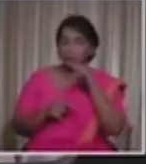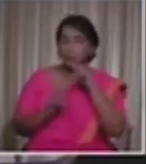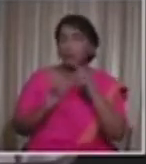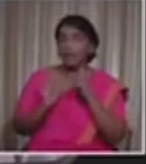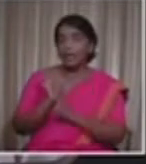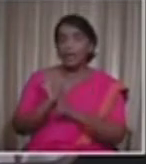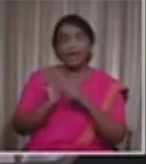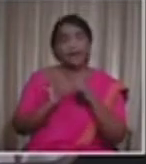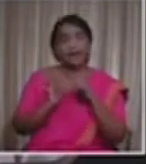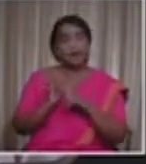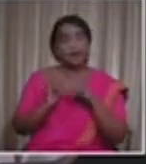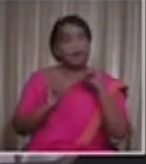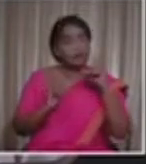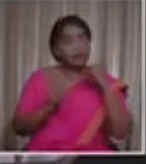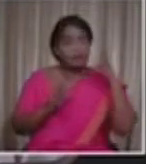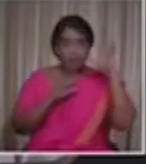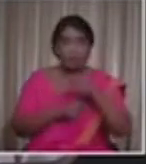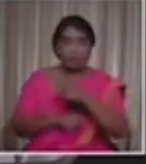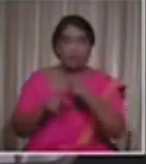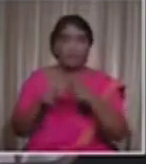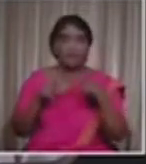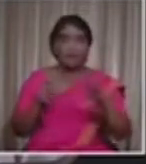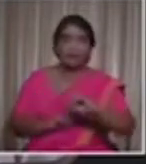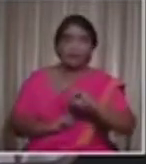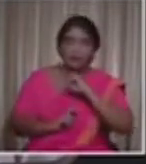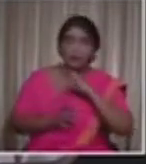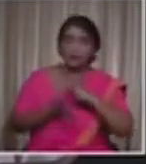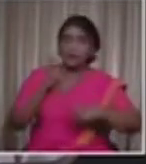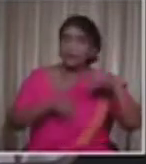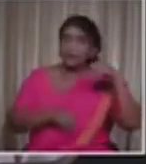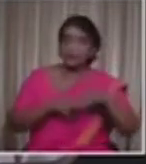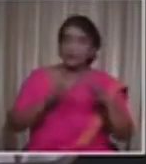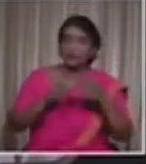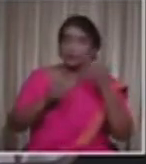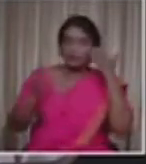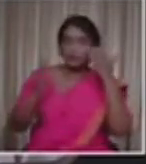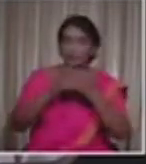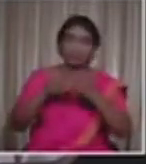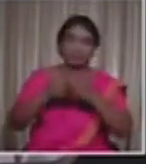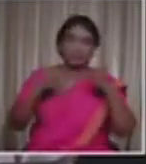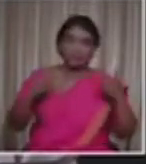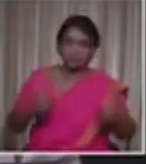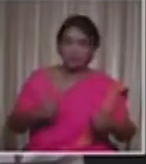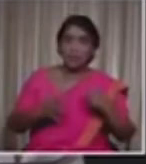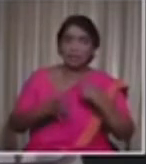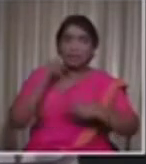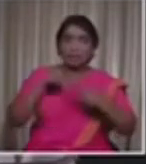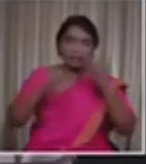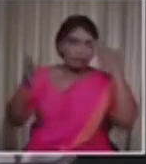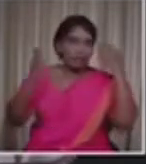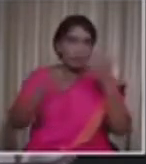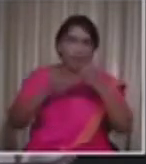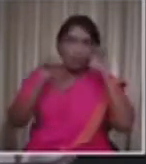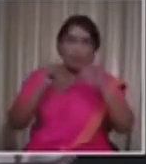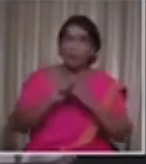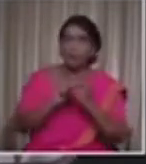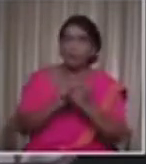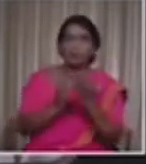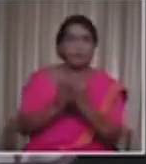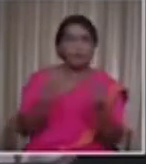LIOC. ඉතින් මේ මොකක්වත් කරන්න බැද්ද? මෙතන කෑ ගහලා දේශපාලනෙන් අපි ඈත් වෙන්න. මේ දේශපාලන අපි ඉර වෙලා ඉන්නවනම් මේක විසඳන්න